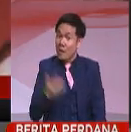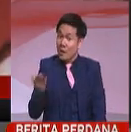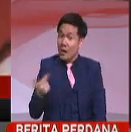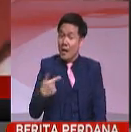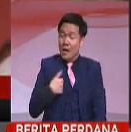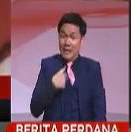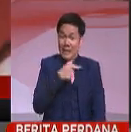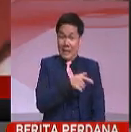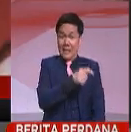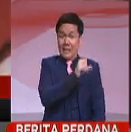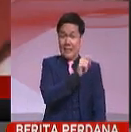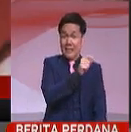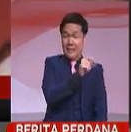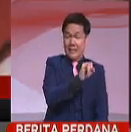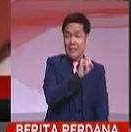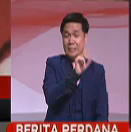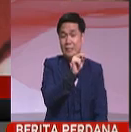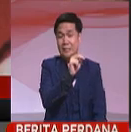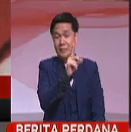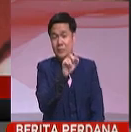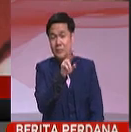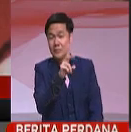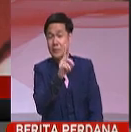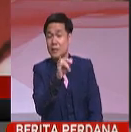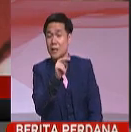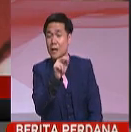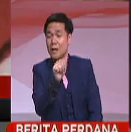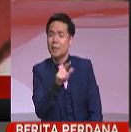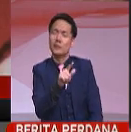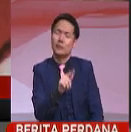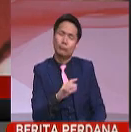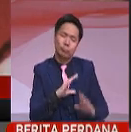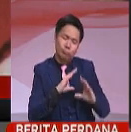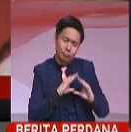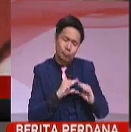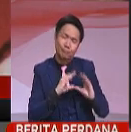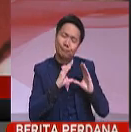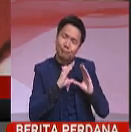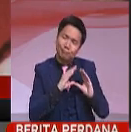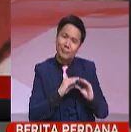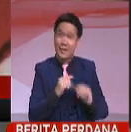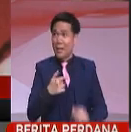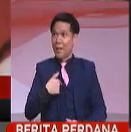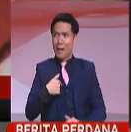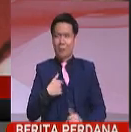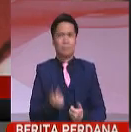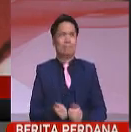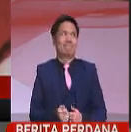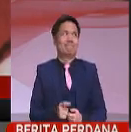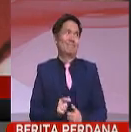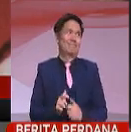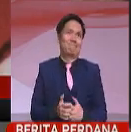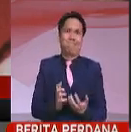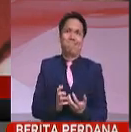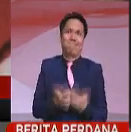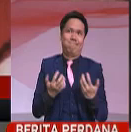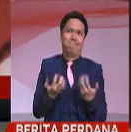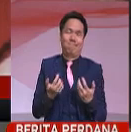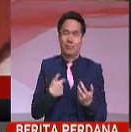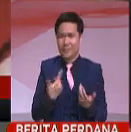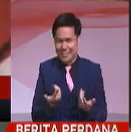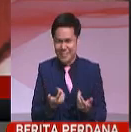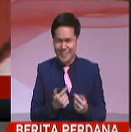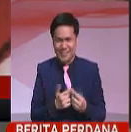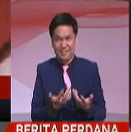Siti Nordiana tu dia orang yang sangat hati yang baik, lemah lembut. Macam Atikah ni cepat melenting. So